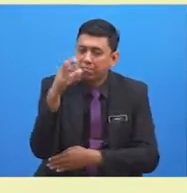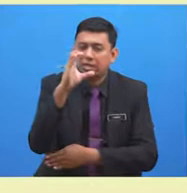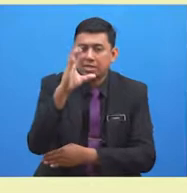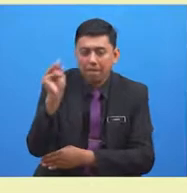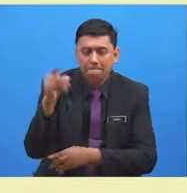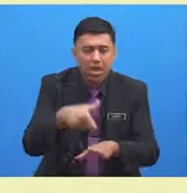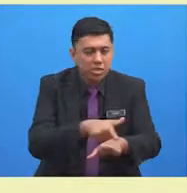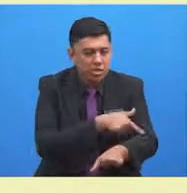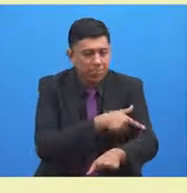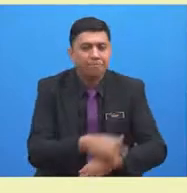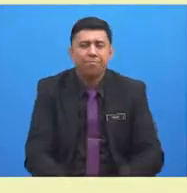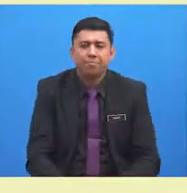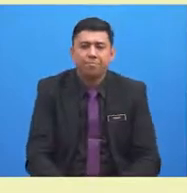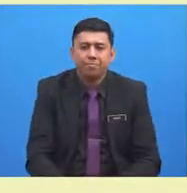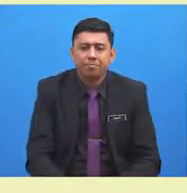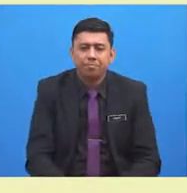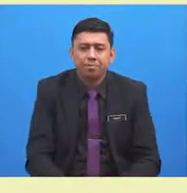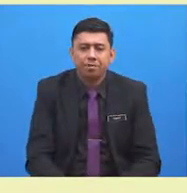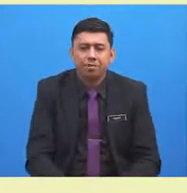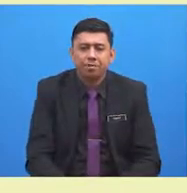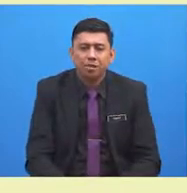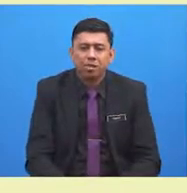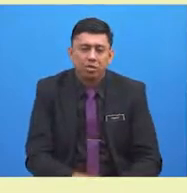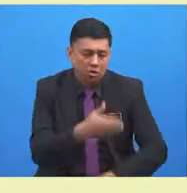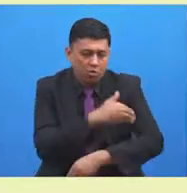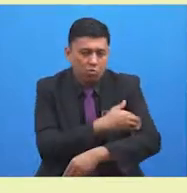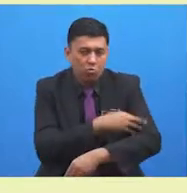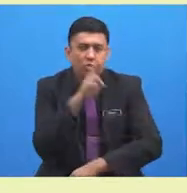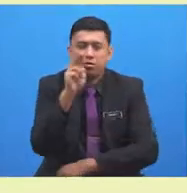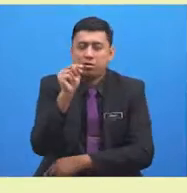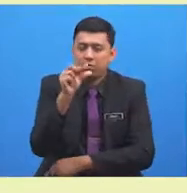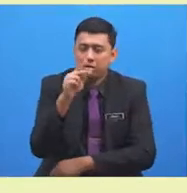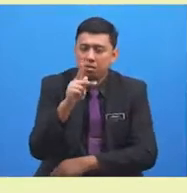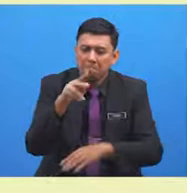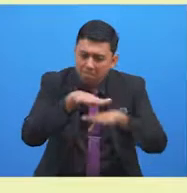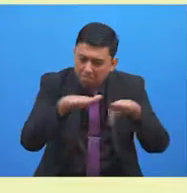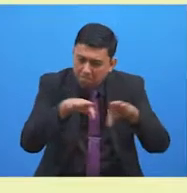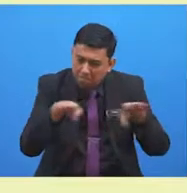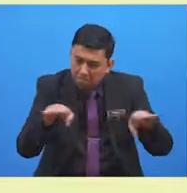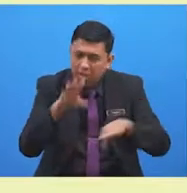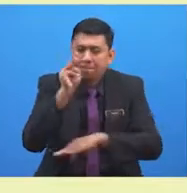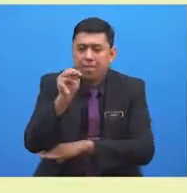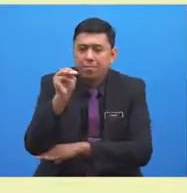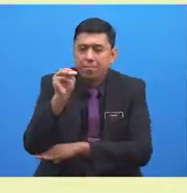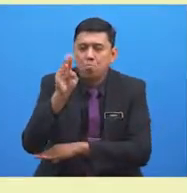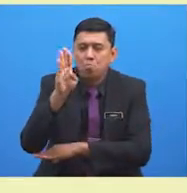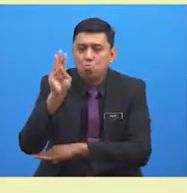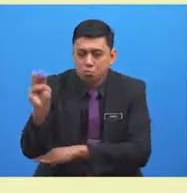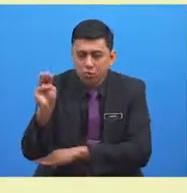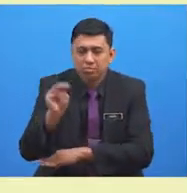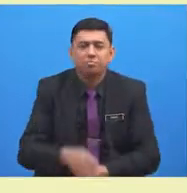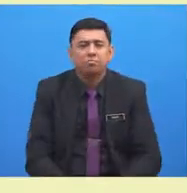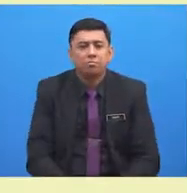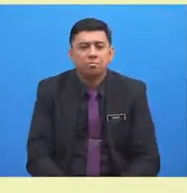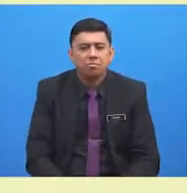panjang. Pharynx juga terdiri daripada otot rangka dan dilapisi oleh membran mukus. Bahagian paling